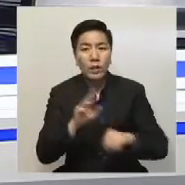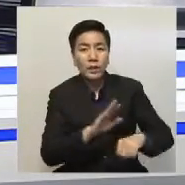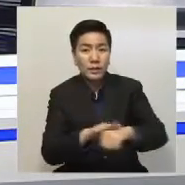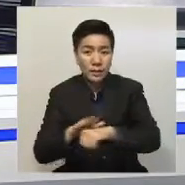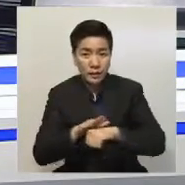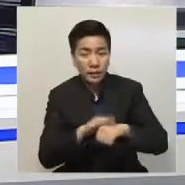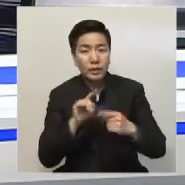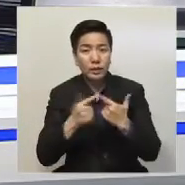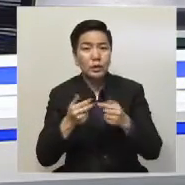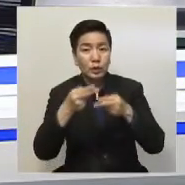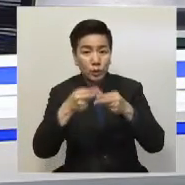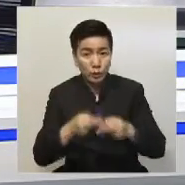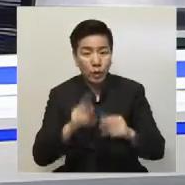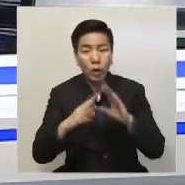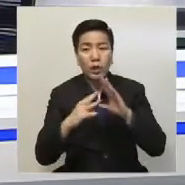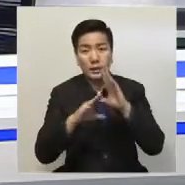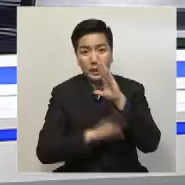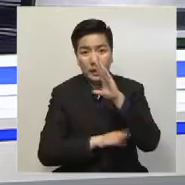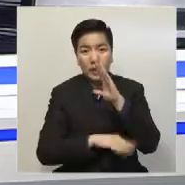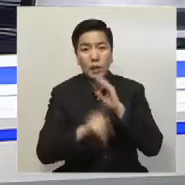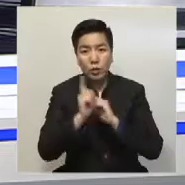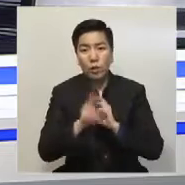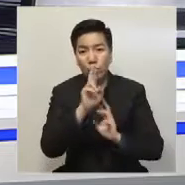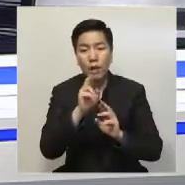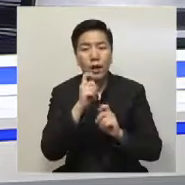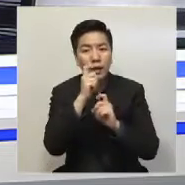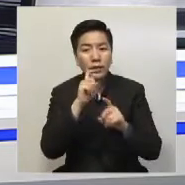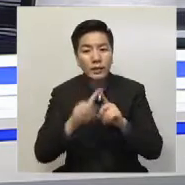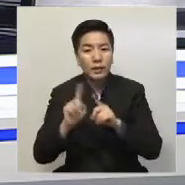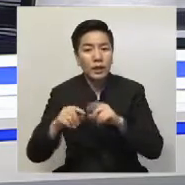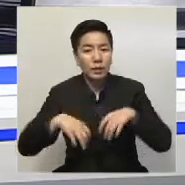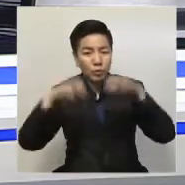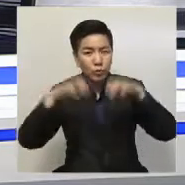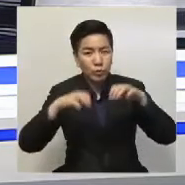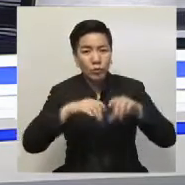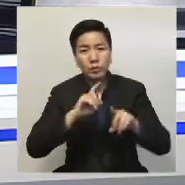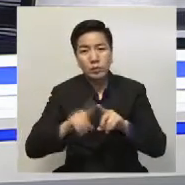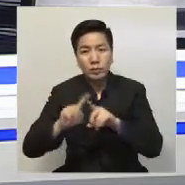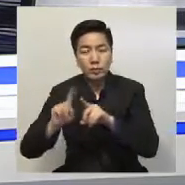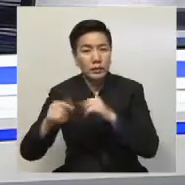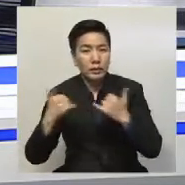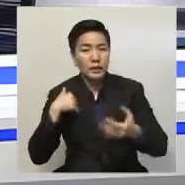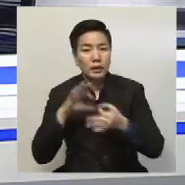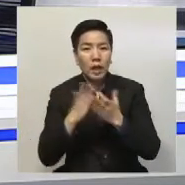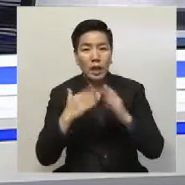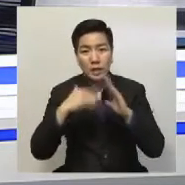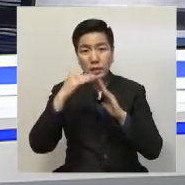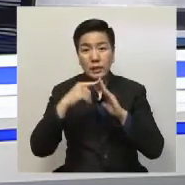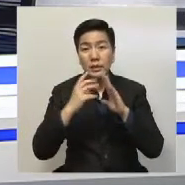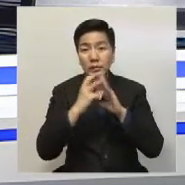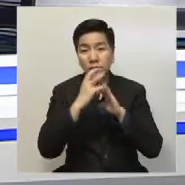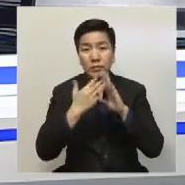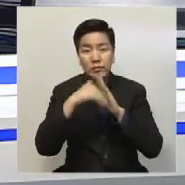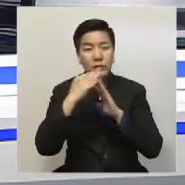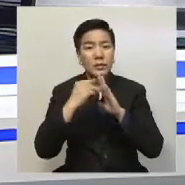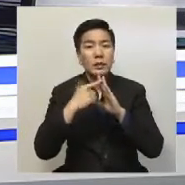ตือนในพื้นที่โดยเฉพาะพื้นที่ภาคใต้นะคะที่ต้องระวังอันตรายจากฝนตกหนักถึงหนักมากขณะที่พื้นที่ตอนบนอย่างที่บอ